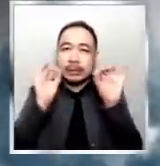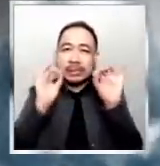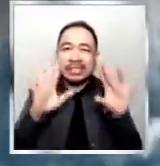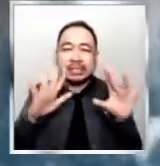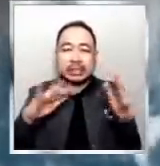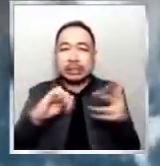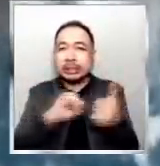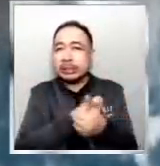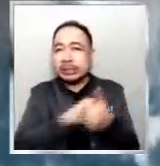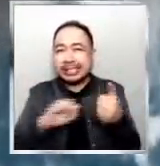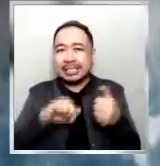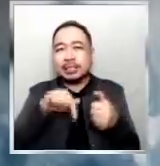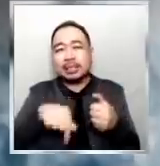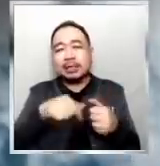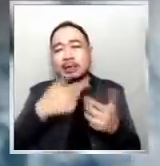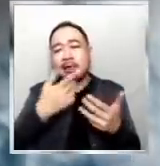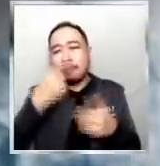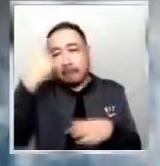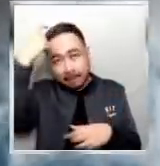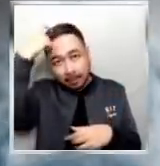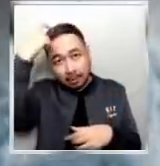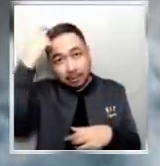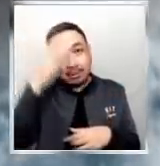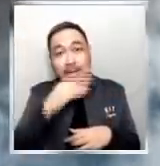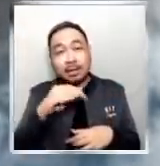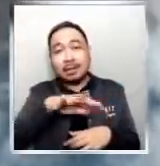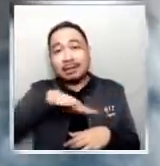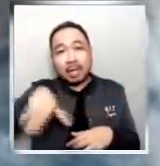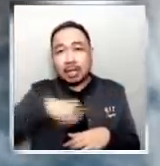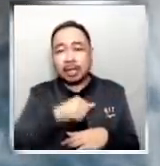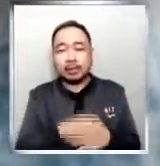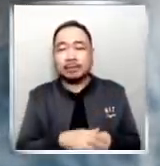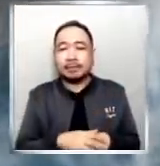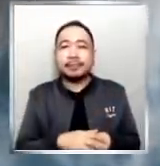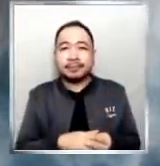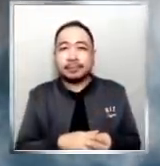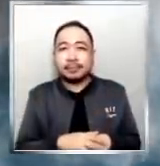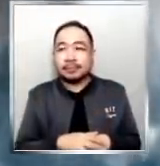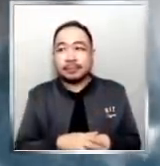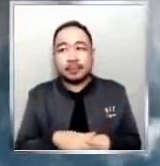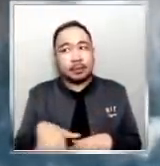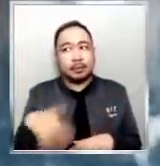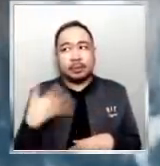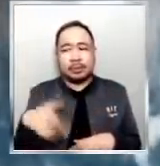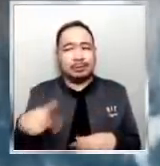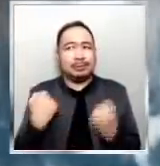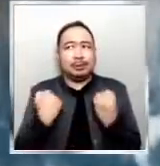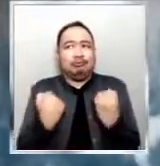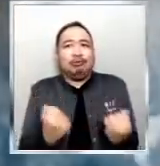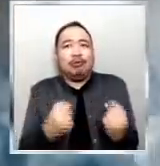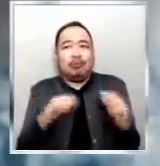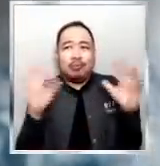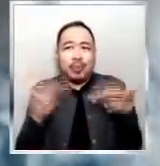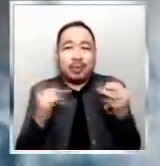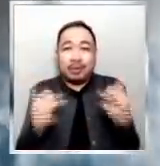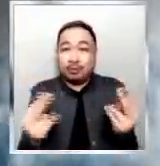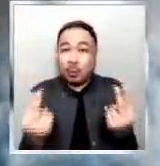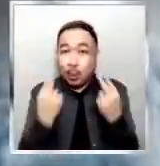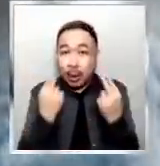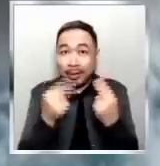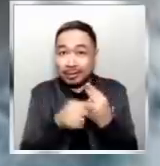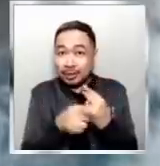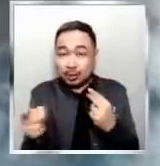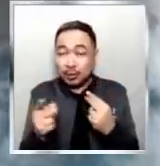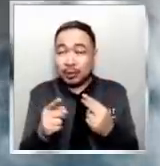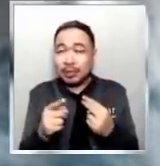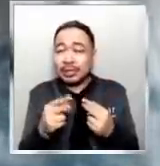area ng Batanes at Cagayan po. Mariose, panlakas na bagyo niya, no? Oo, Raymond. Yung mga nanonood ngayon ng 24 oras sa kanilang mga television, tignan